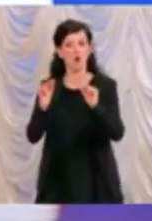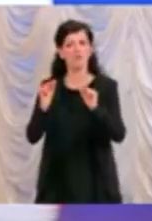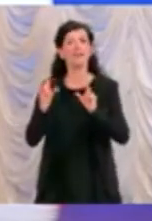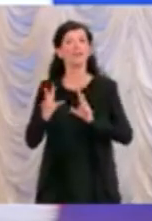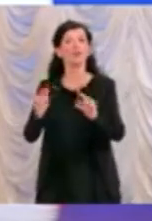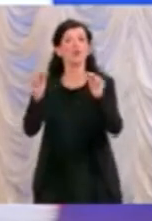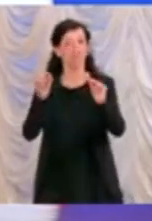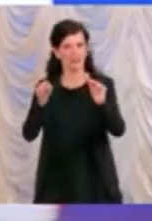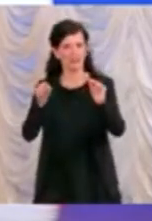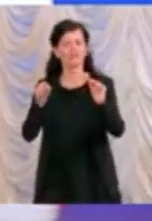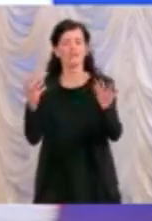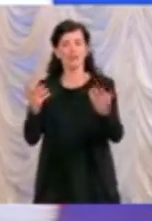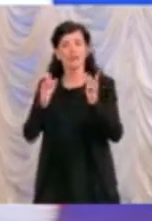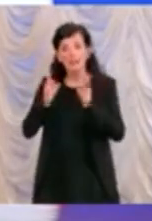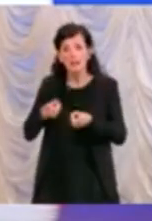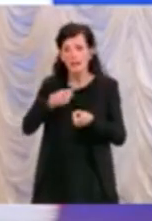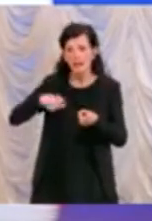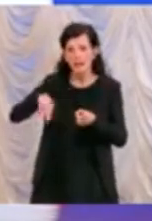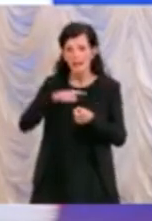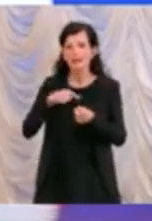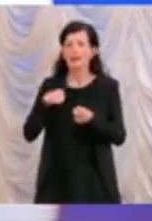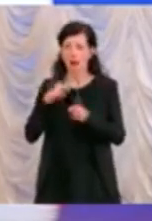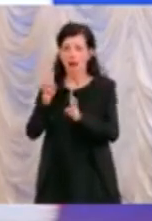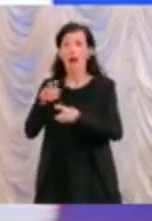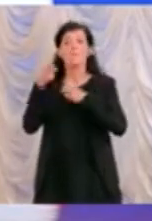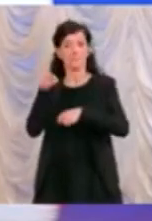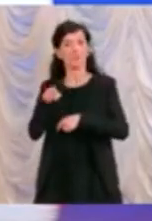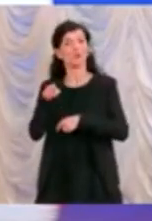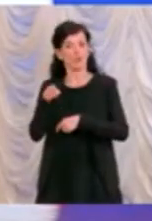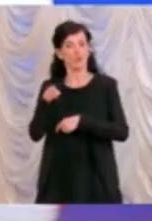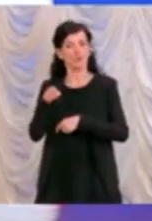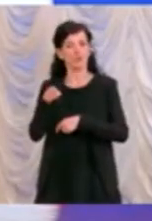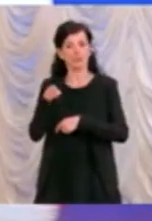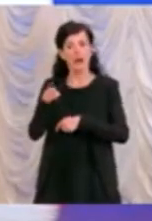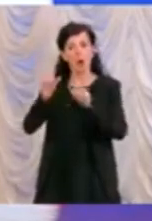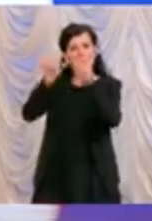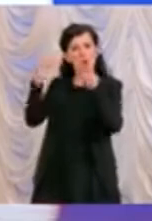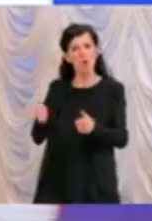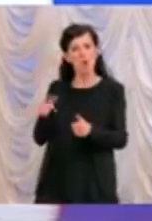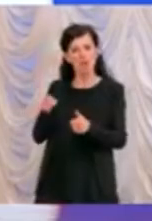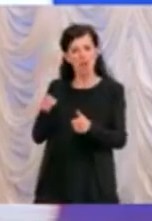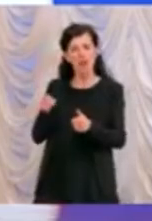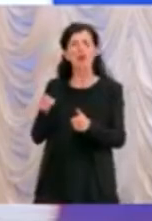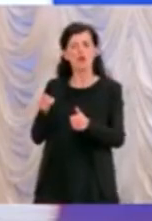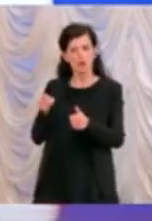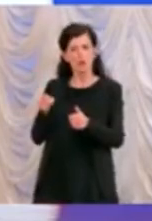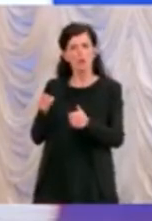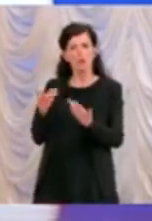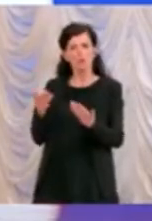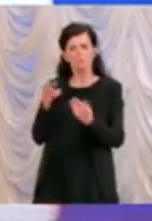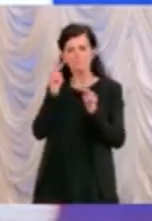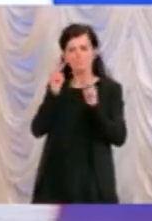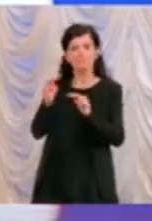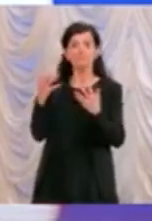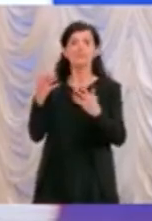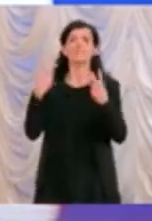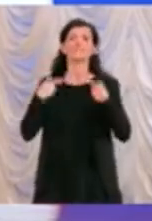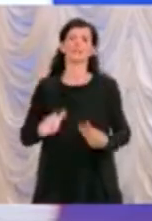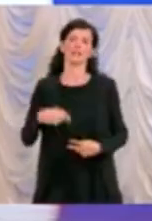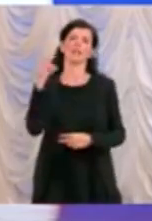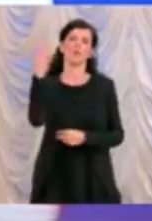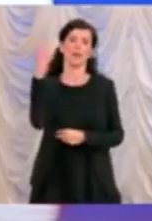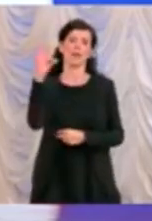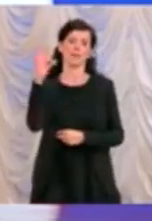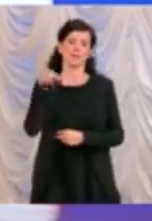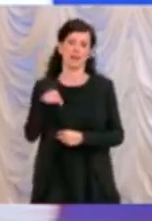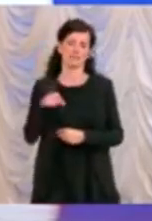anche approfittare in modo che tengano però ci tengo a dirlo anche conto della qualità della vita